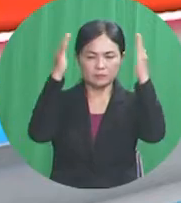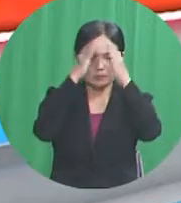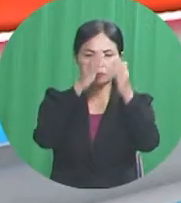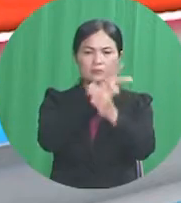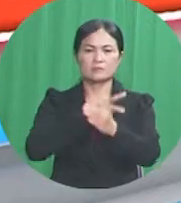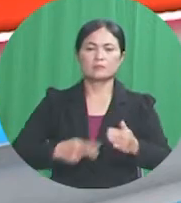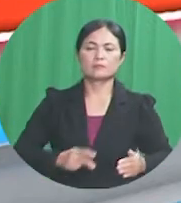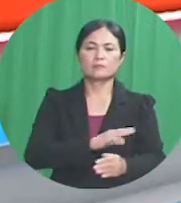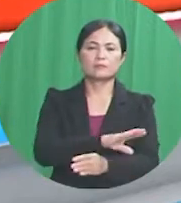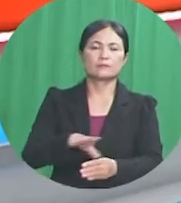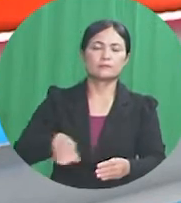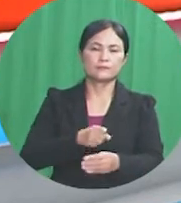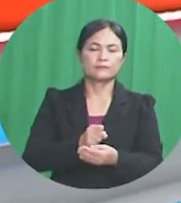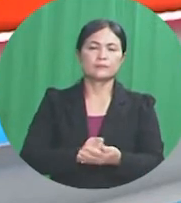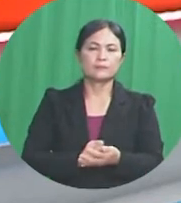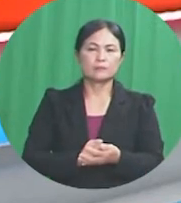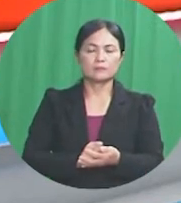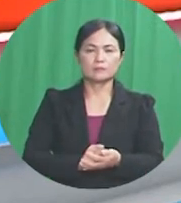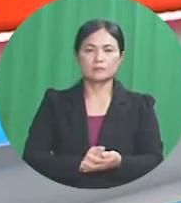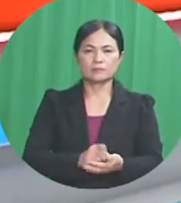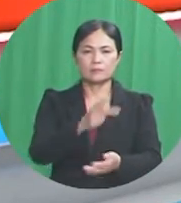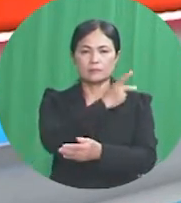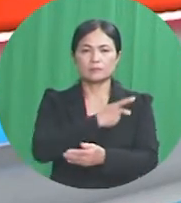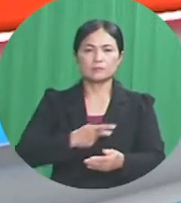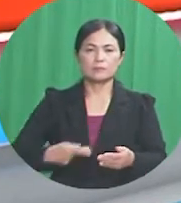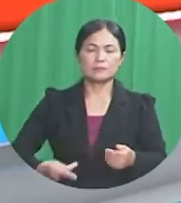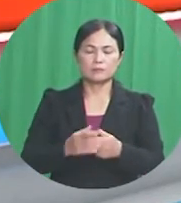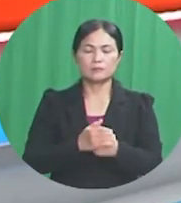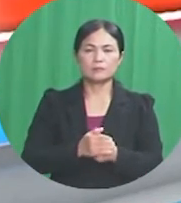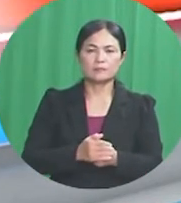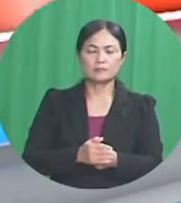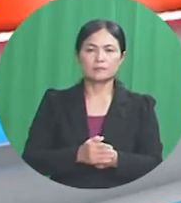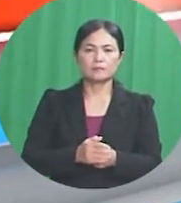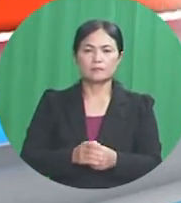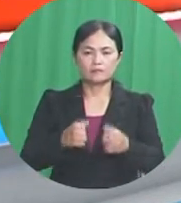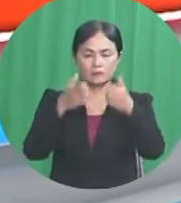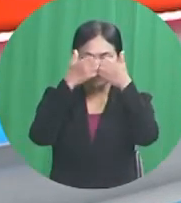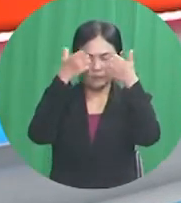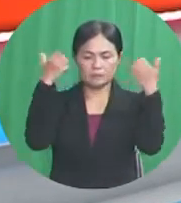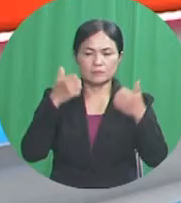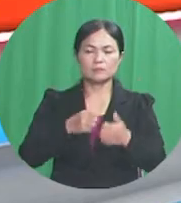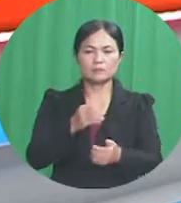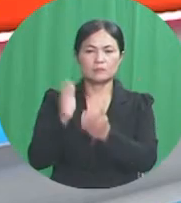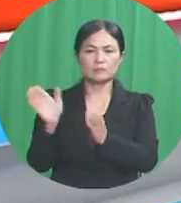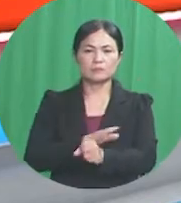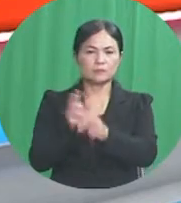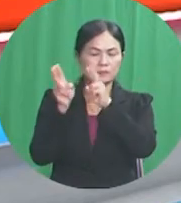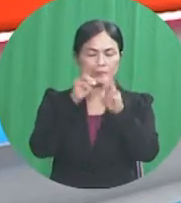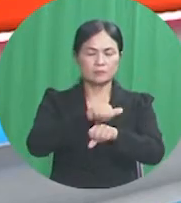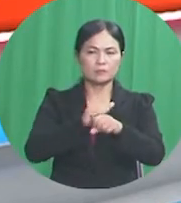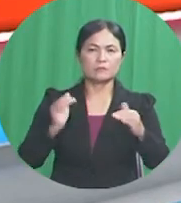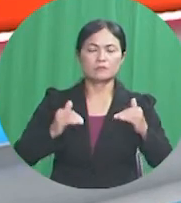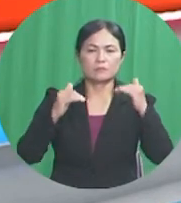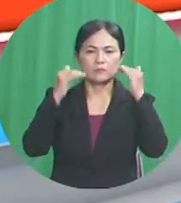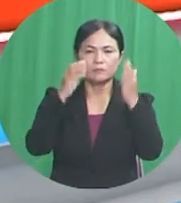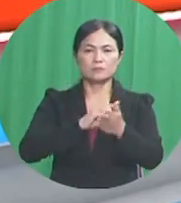មហាក្សត្រនៃព្រះរាជាណាចក្រកម្ពុជានិងសម្តេចព្រះមហាក្សត្រីនរោត្តមមុនីមាត្រសីហនុយាងបំពេញព្រះរាជកិច្ចដ៏ខ្ព